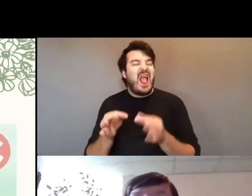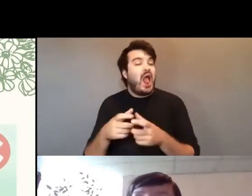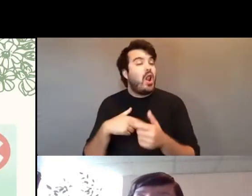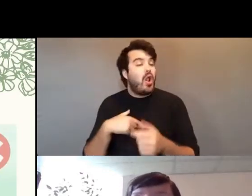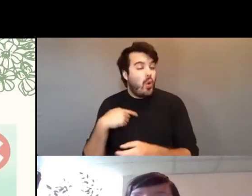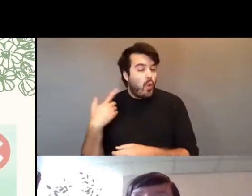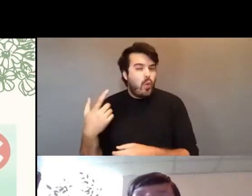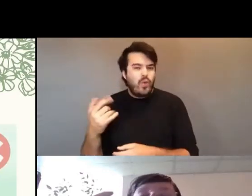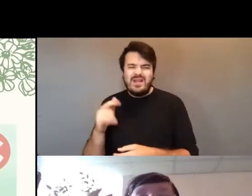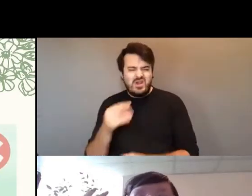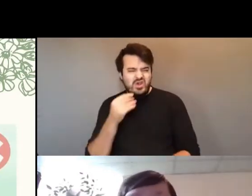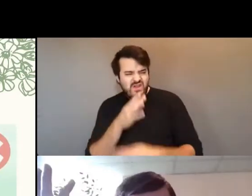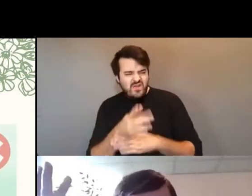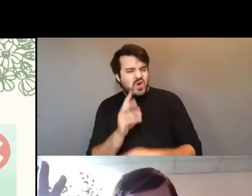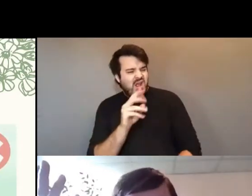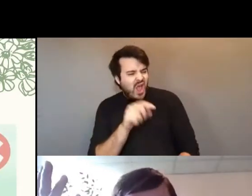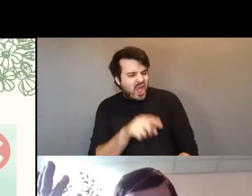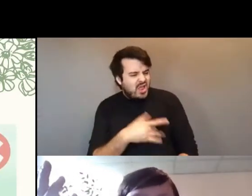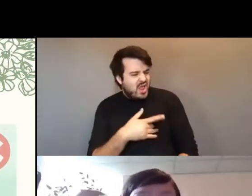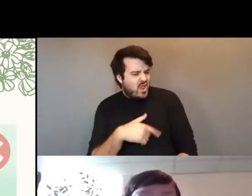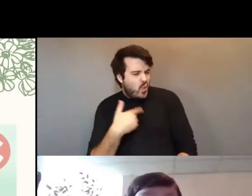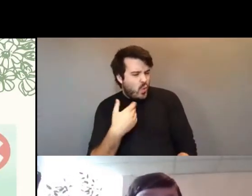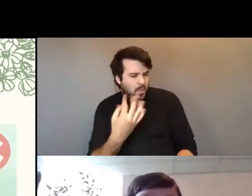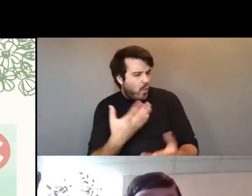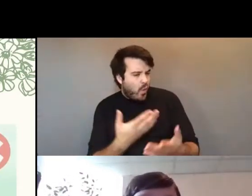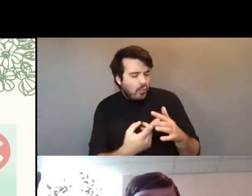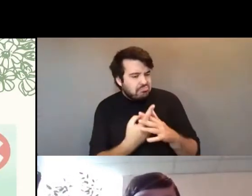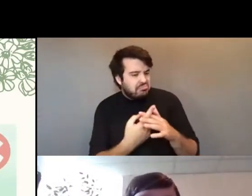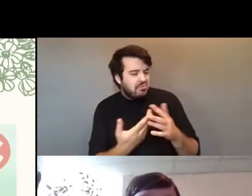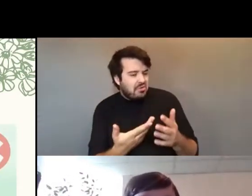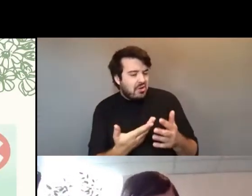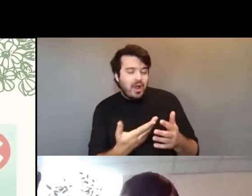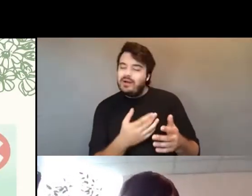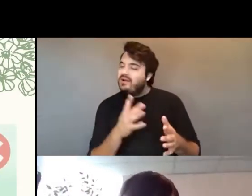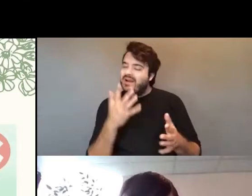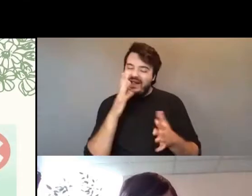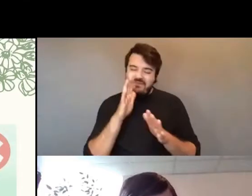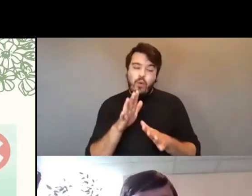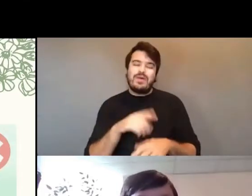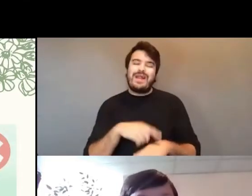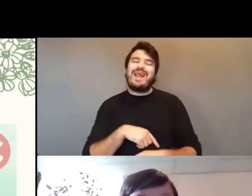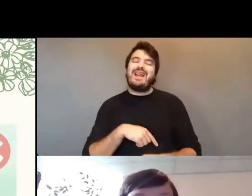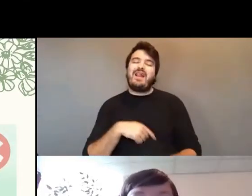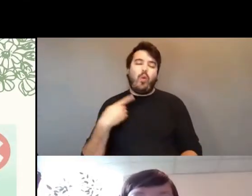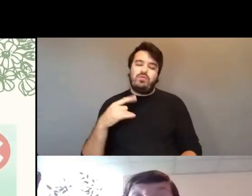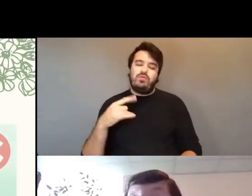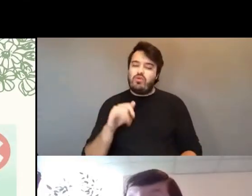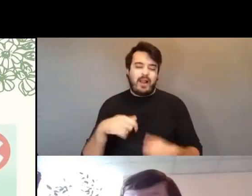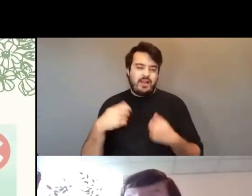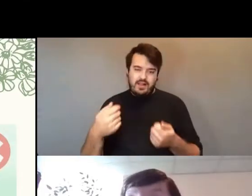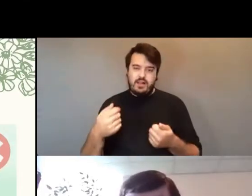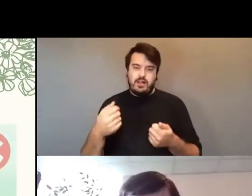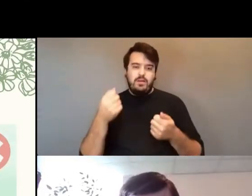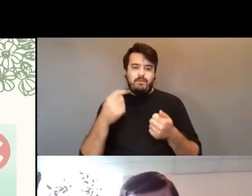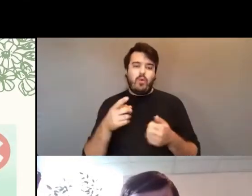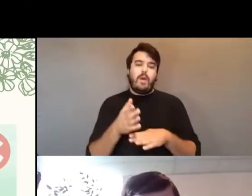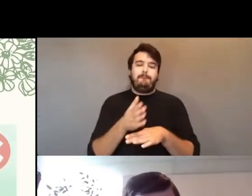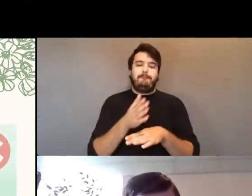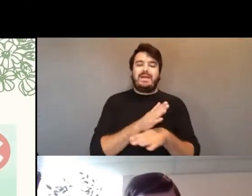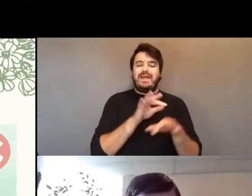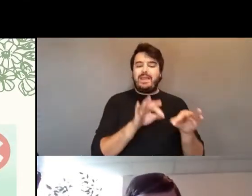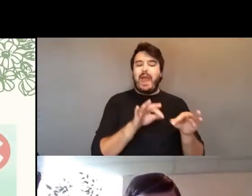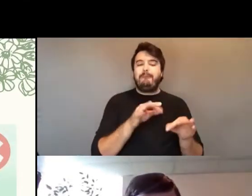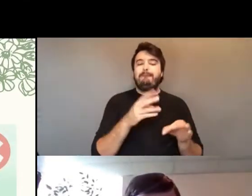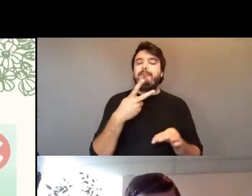rien qui sort, ne vous désespérez pas. C'est juste que ça prend du temps. Vous pouvez pré-tremper vos graines,